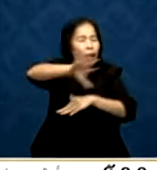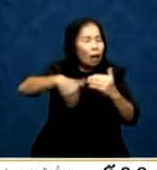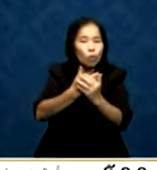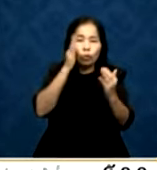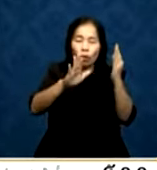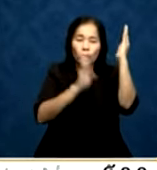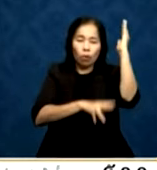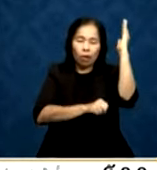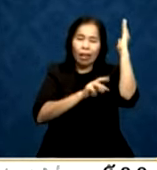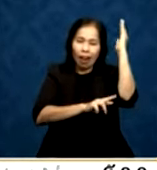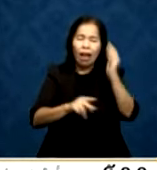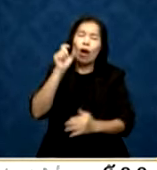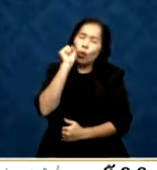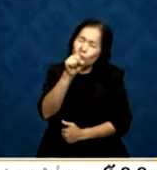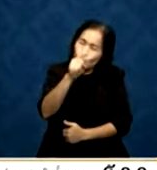ช่วยเรมดำเนินการ